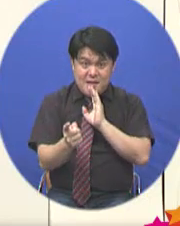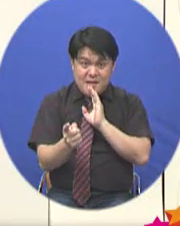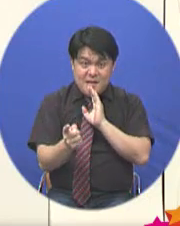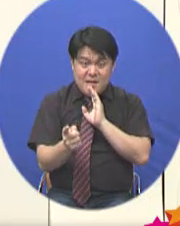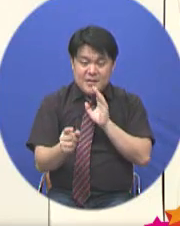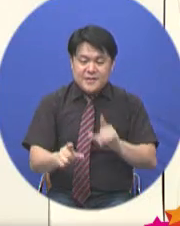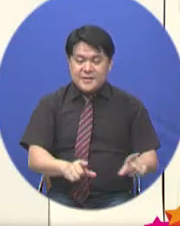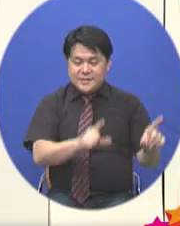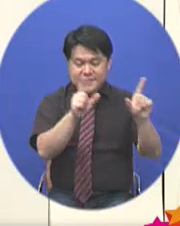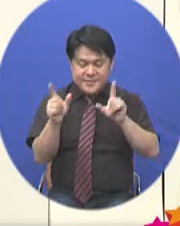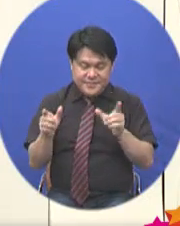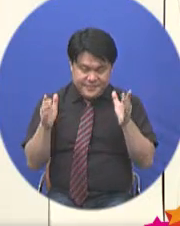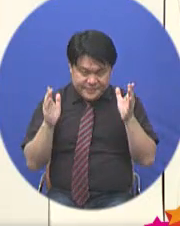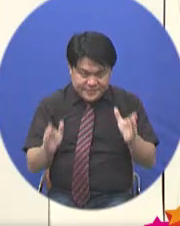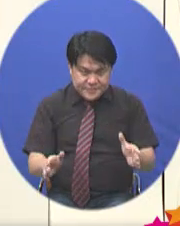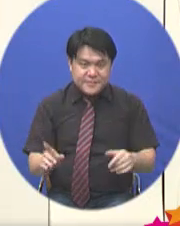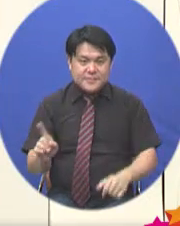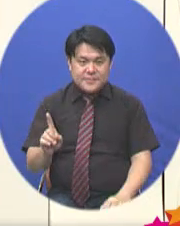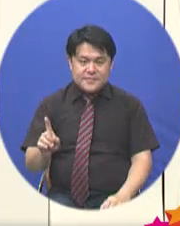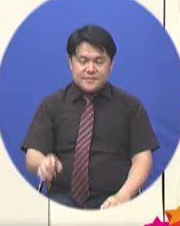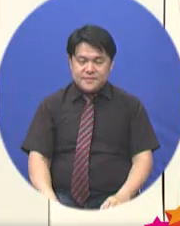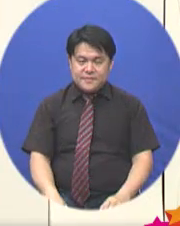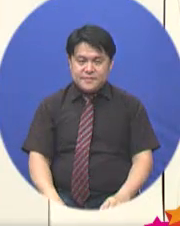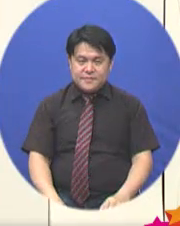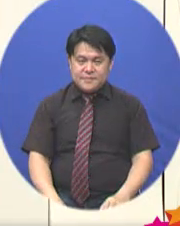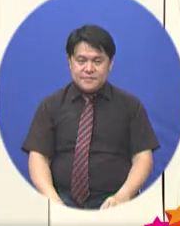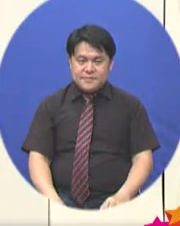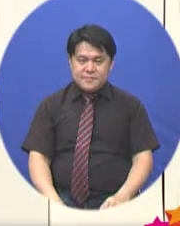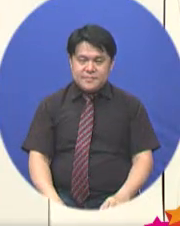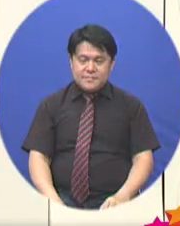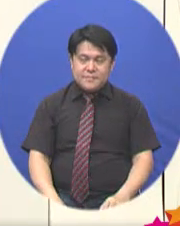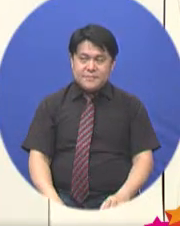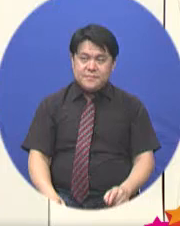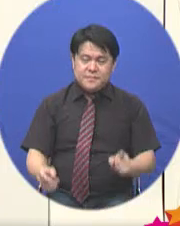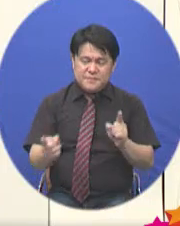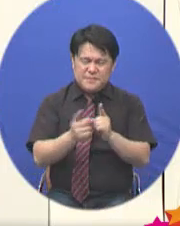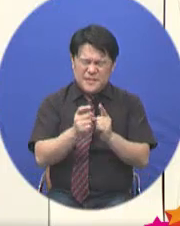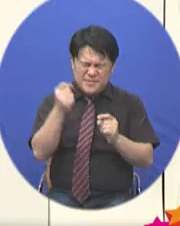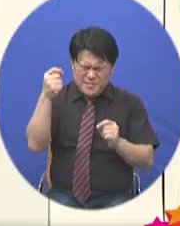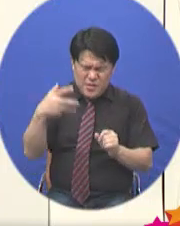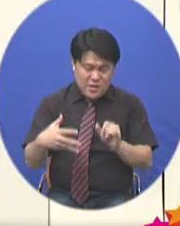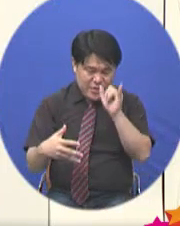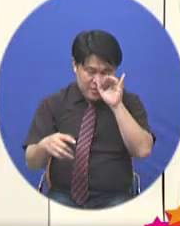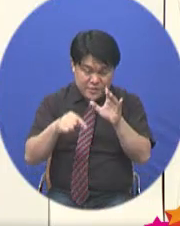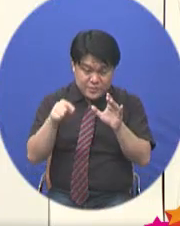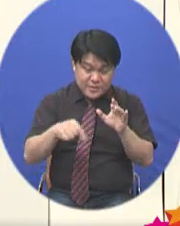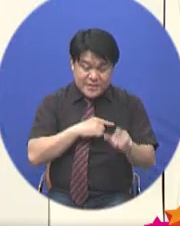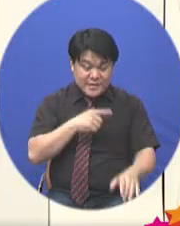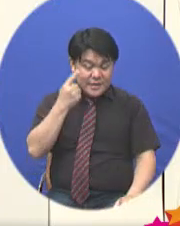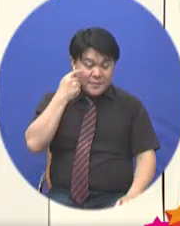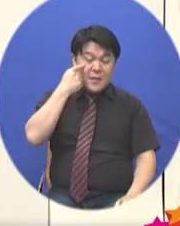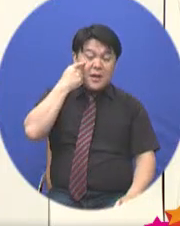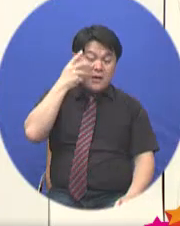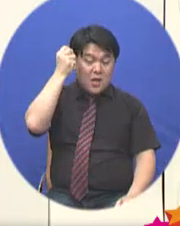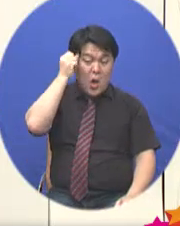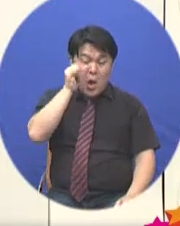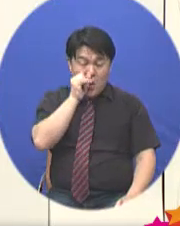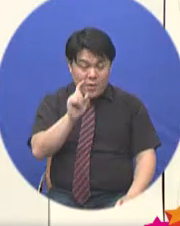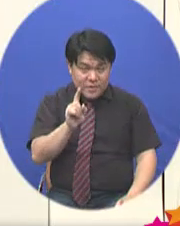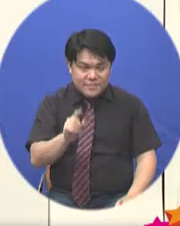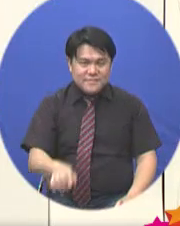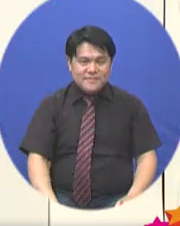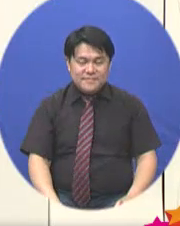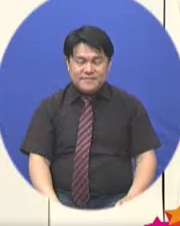자, 인생에 지금까지 예. 사시면서 어떤 만남이 가장 기억에 남는 만남이셨어요?